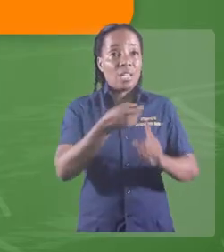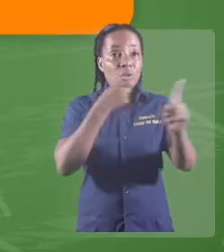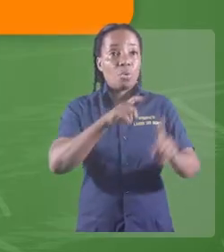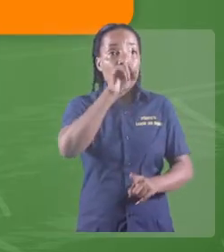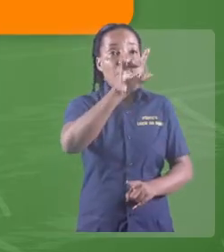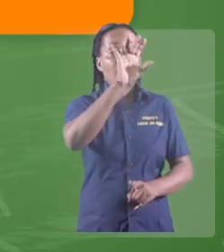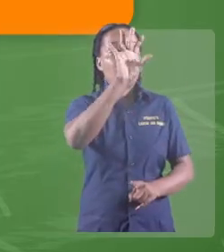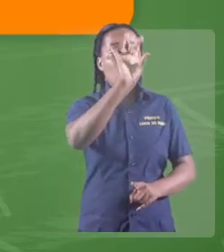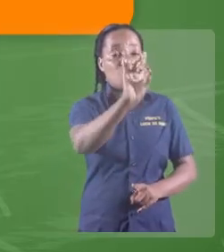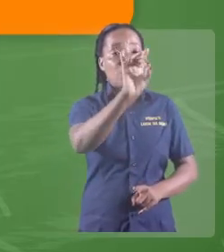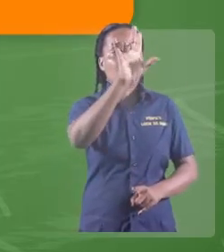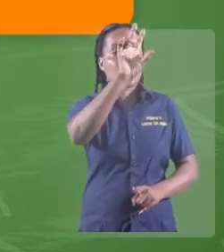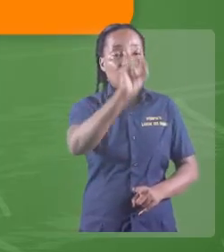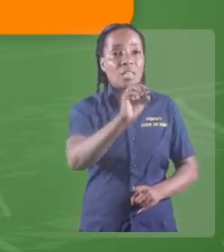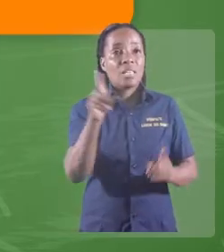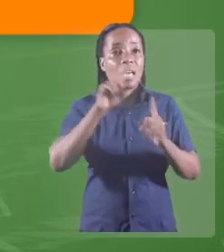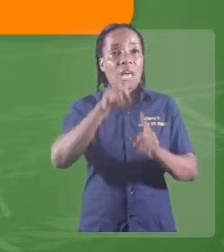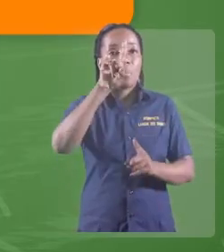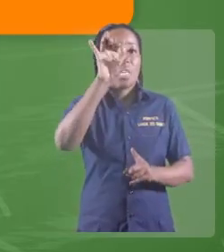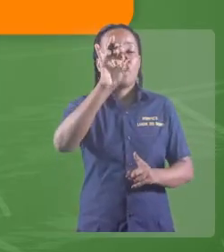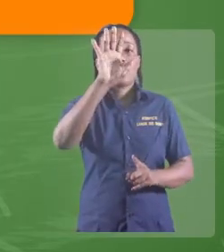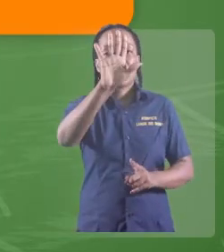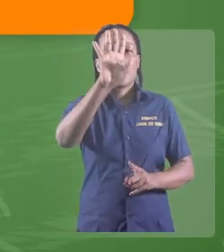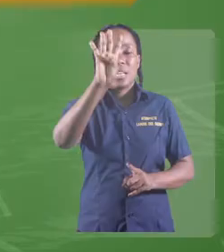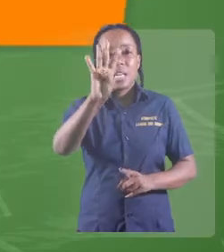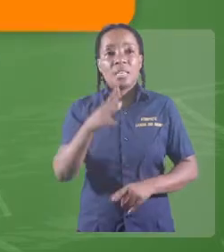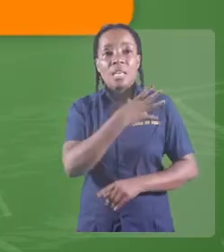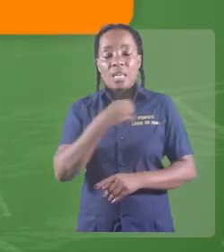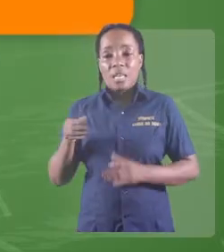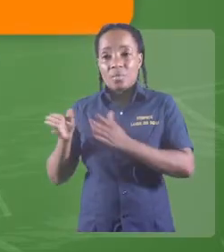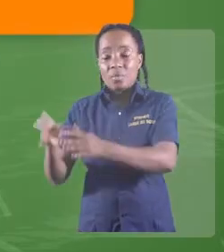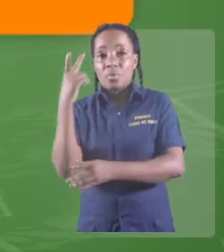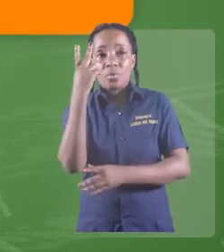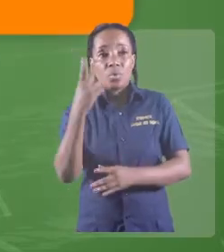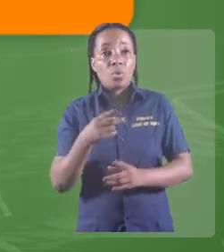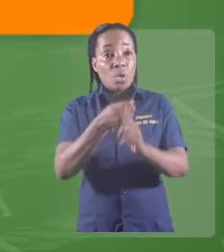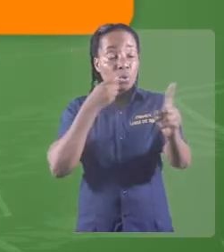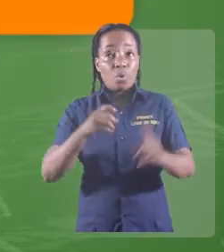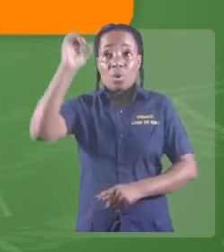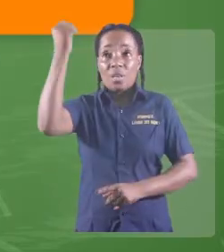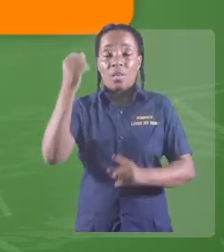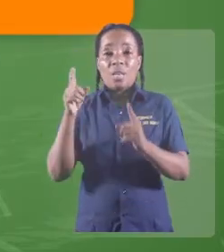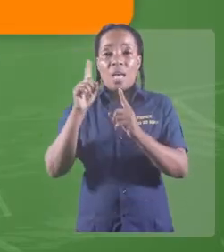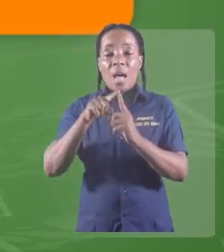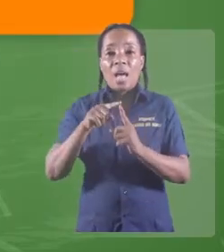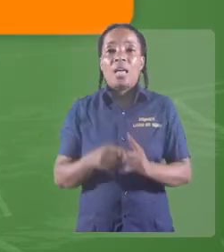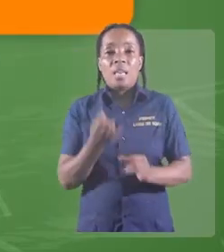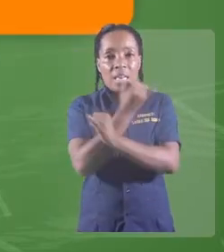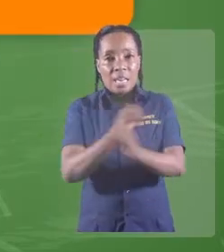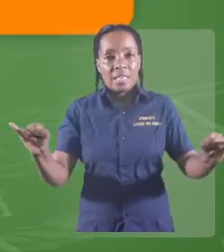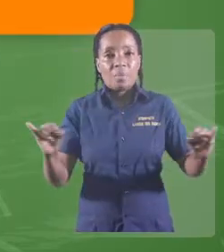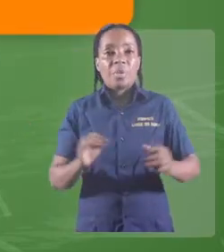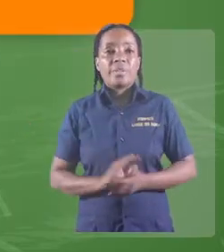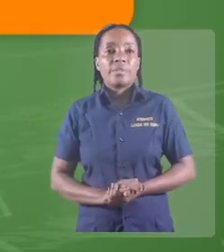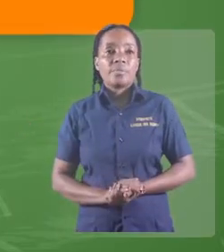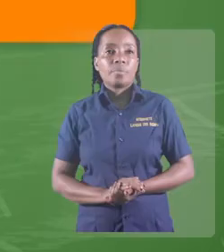de 1830 à 1954, et le second, de l'insurrection à